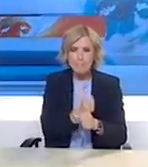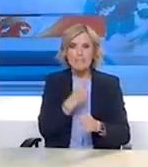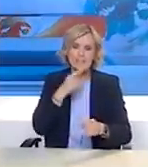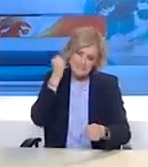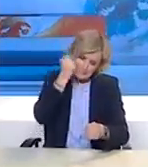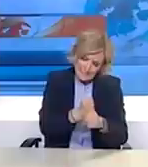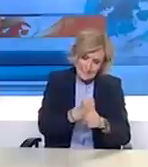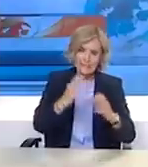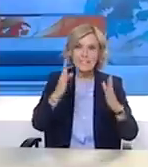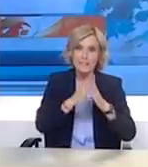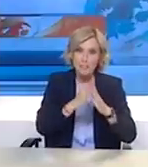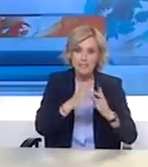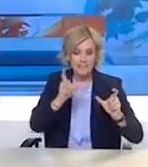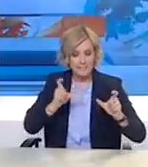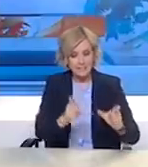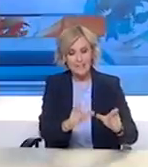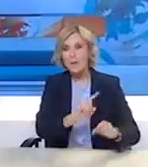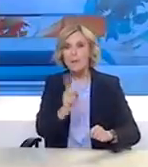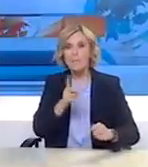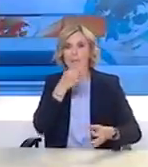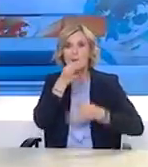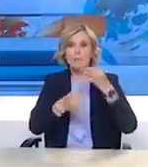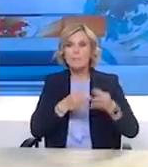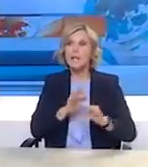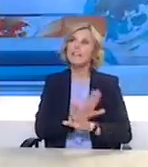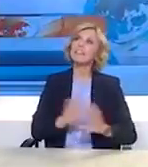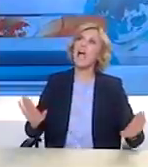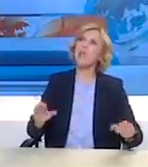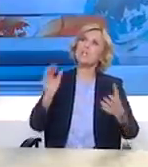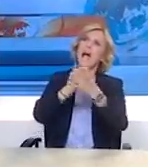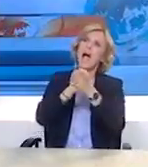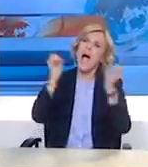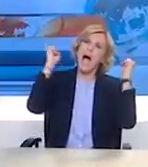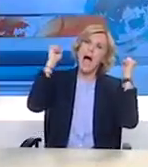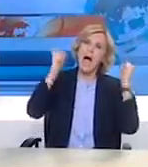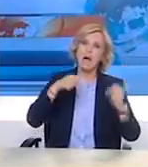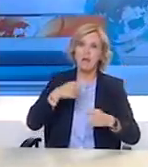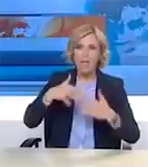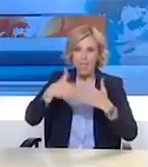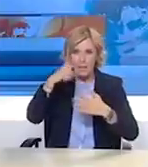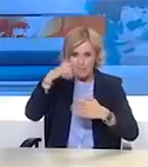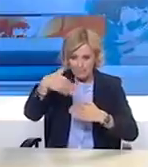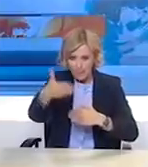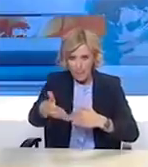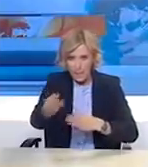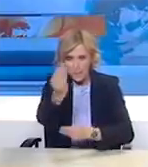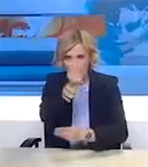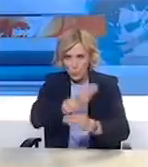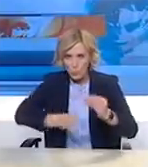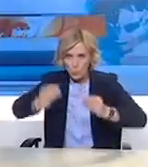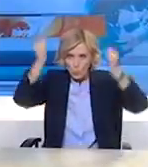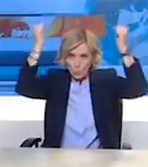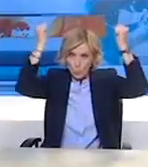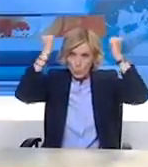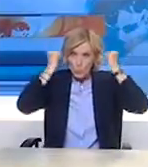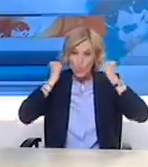μέτρα, αν τώρα πούμε τέλειωσε και βγούμε και πανηγυρίσουμε. Σε 15 μέρες θα δούμε τις συνέπειες αυτών των πραγμάτων.